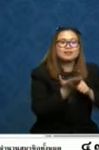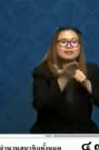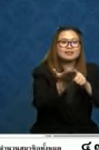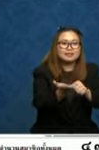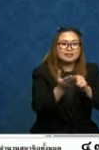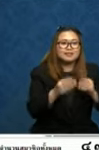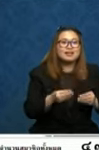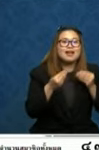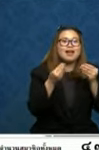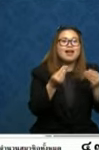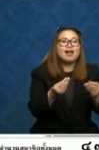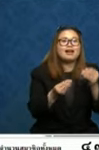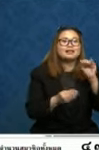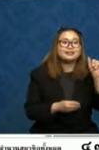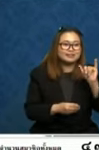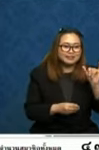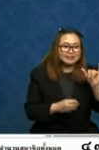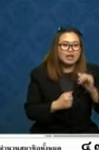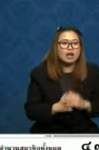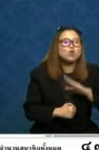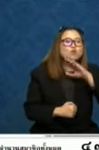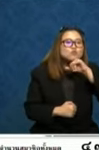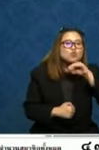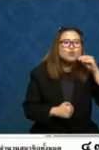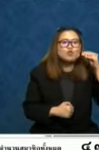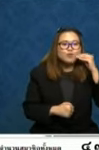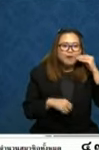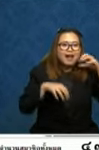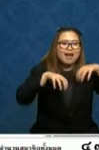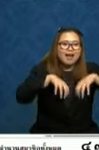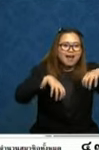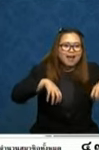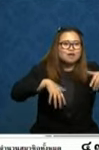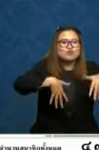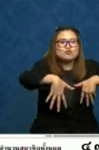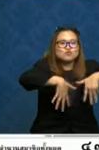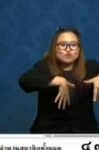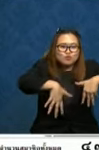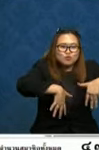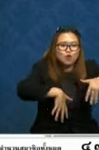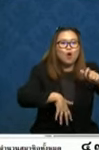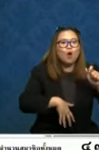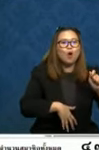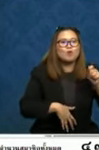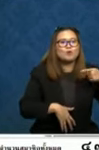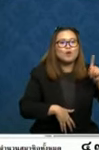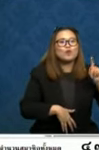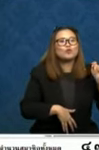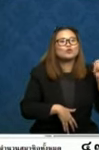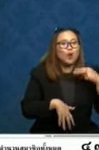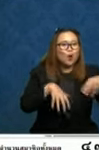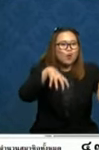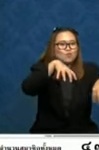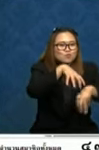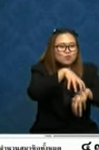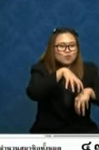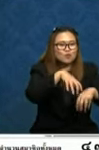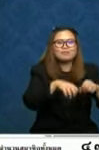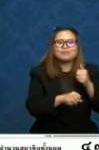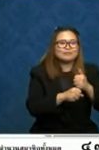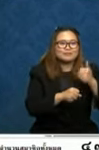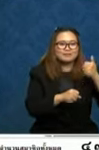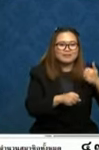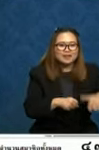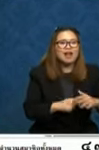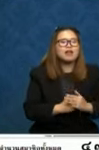การที่จะให้เป็นหมู่บ้านชุมชนที่อยู่ภายใต้อปท.นะครับก็ไม่สามารถที่จะท